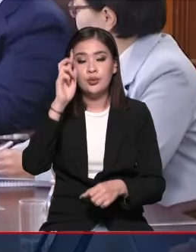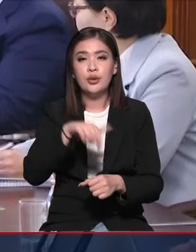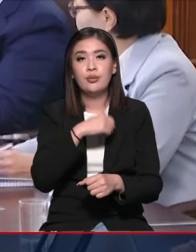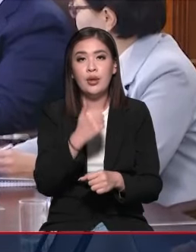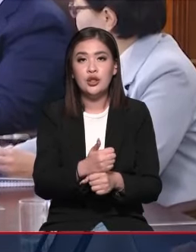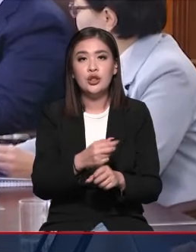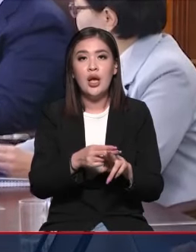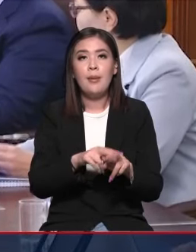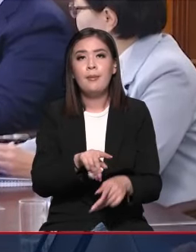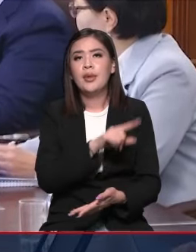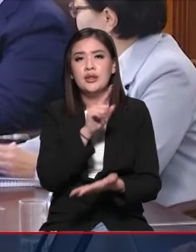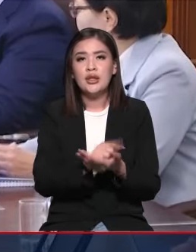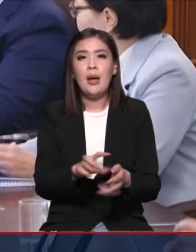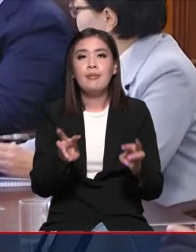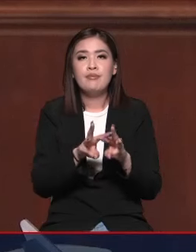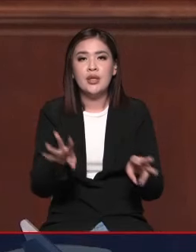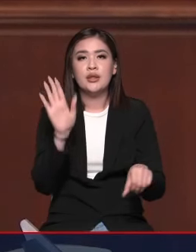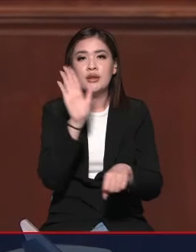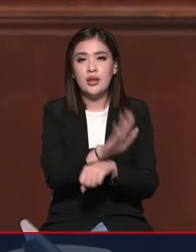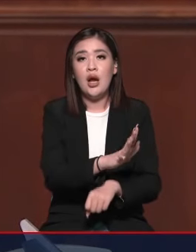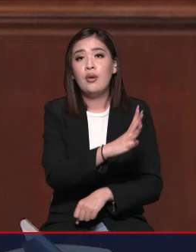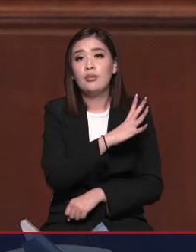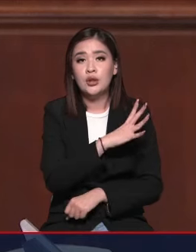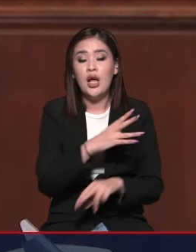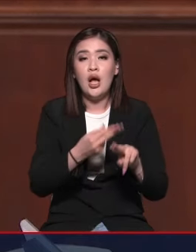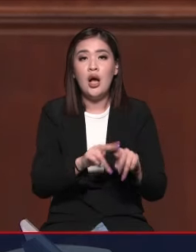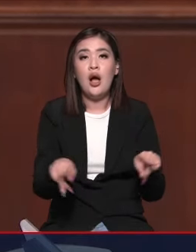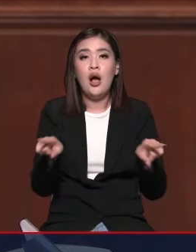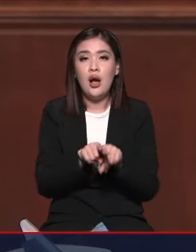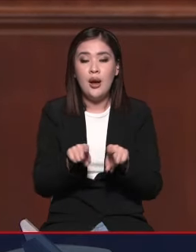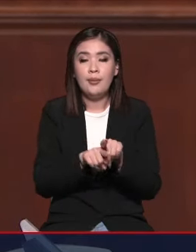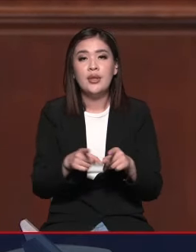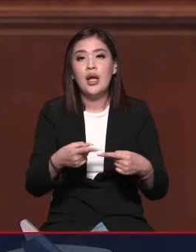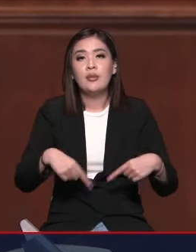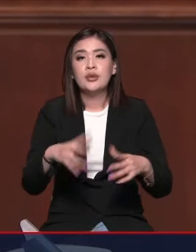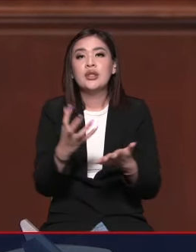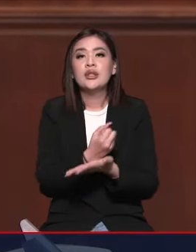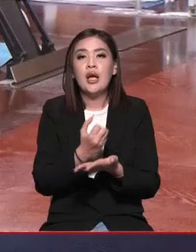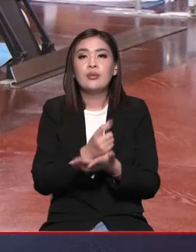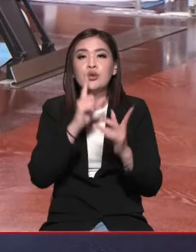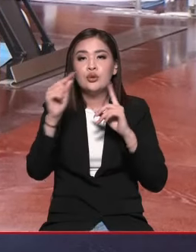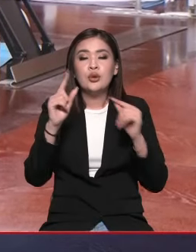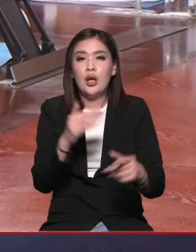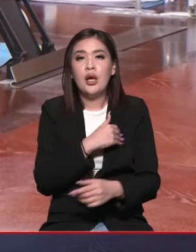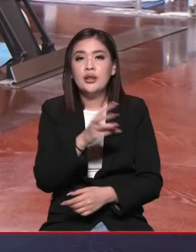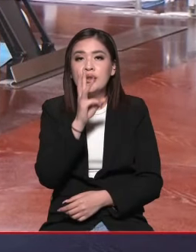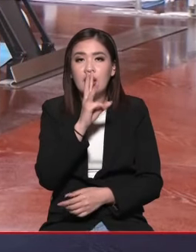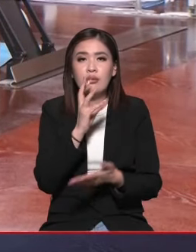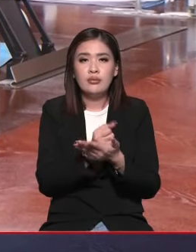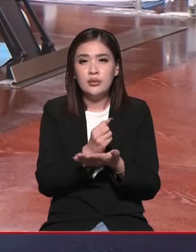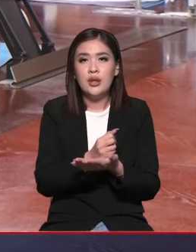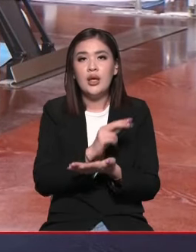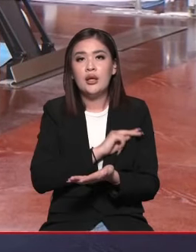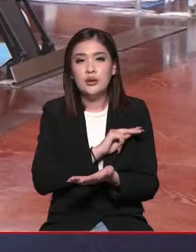бұл міндетті сала министріне тапсырды. Бұған қоса сыртта табыс тапқысы келетіндерге кәсіптік және тілдік